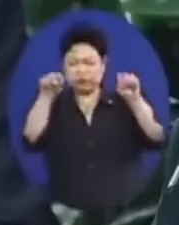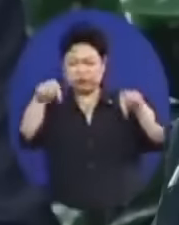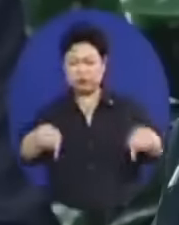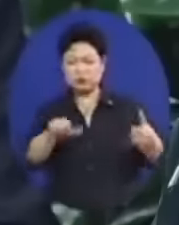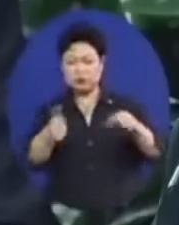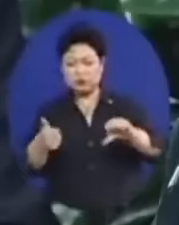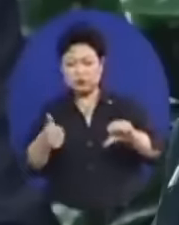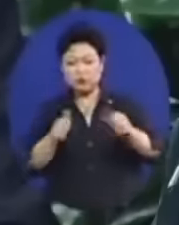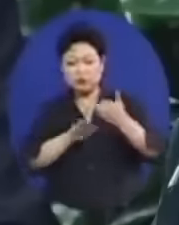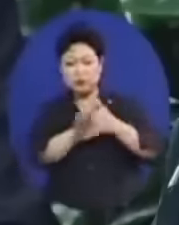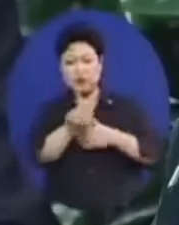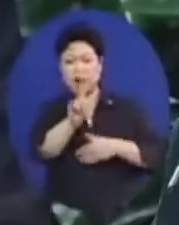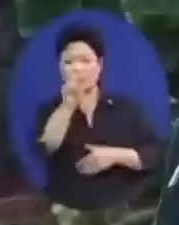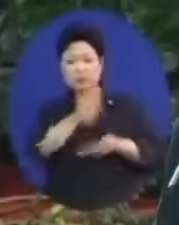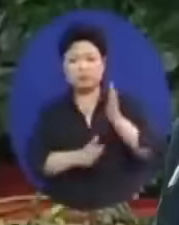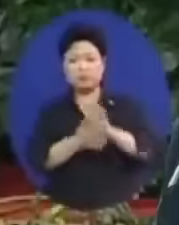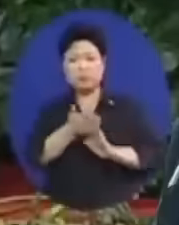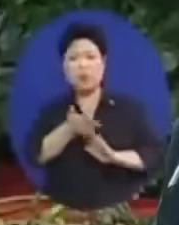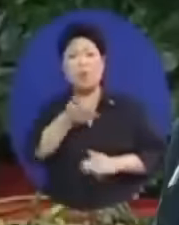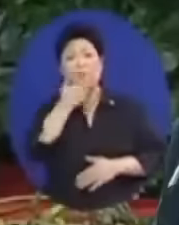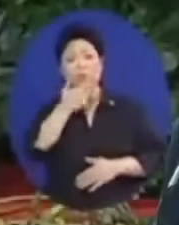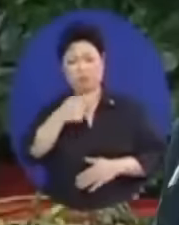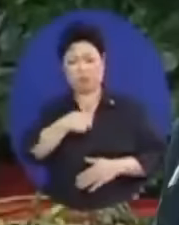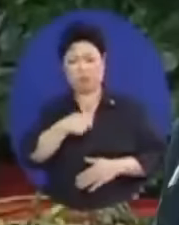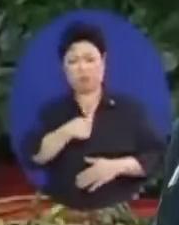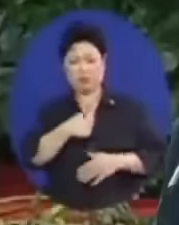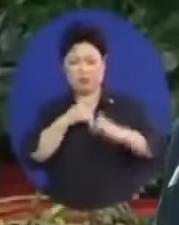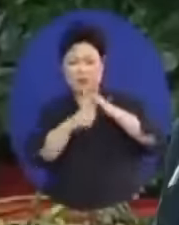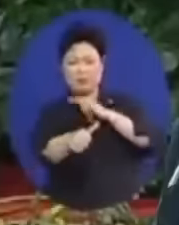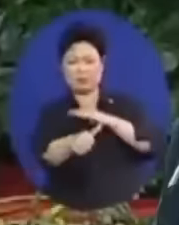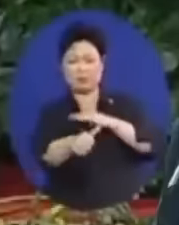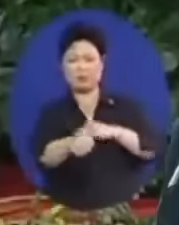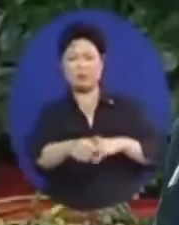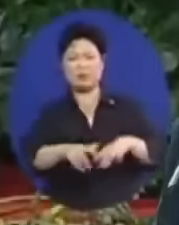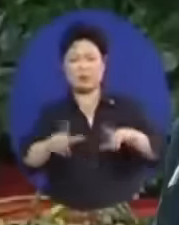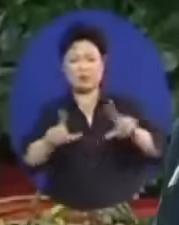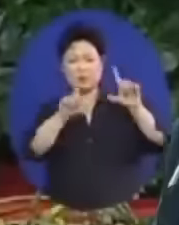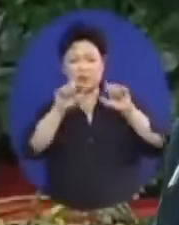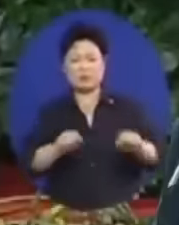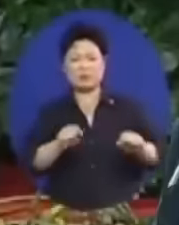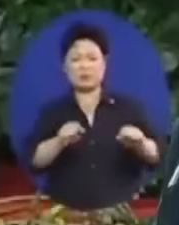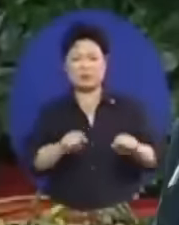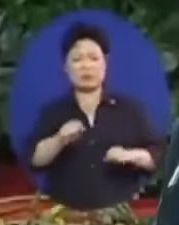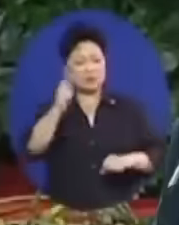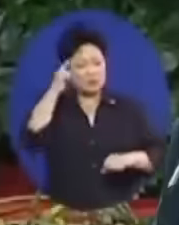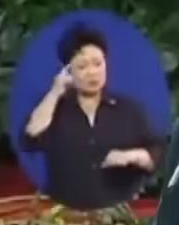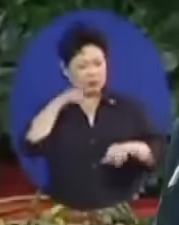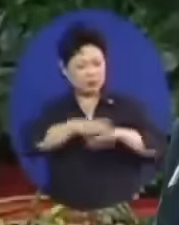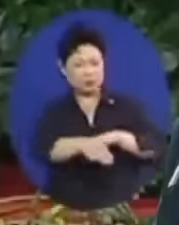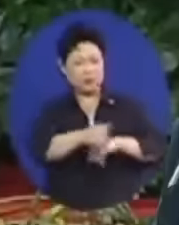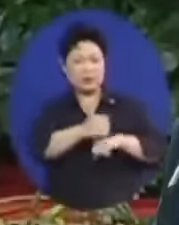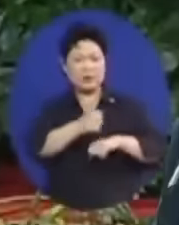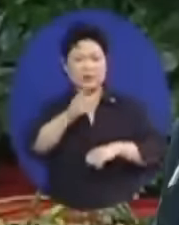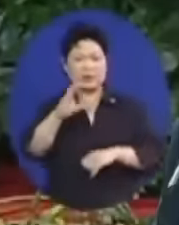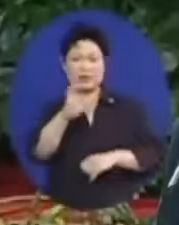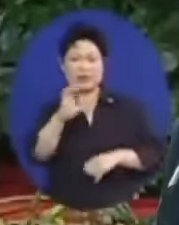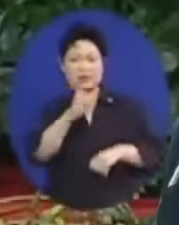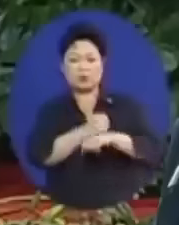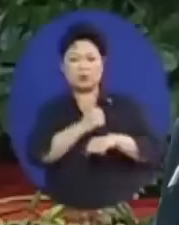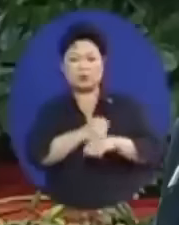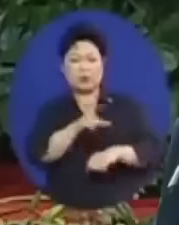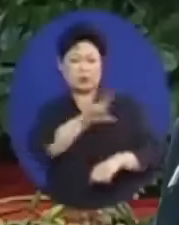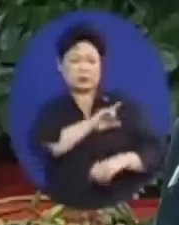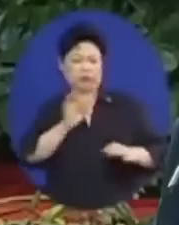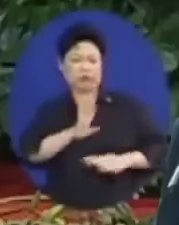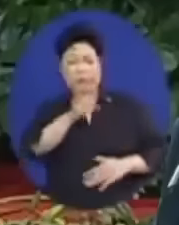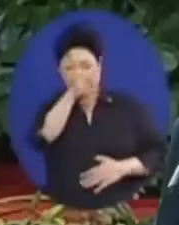죽고 나면 아무것도 없어진다는 것입니다. 대표적인 실존주의 철학이었던 케코르는 인간에게 가장 무서운 병은